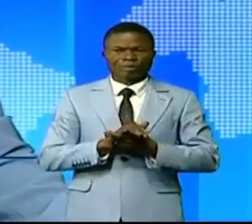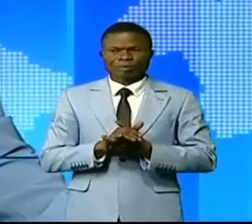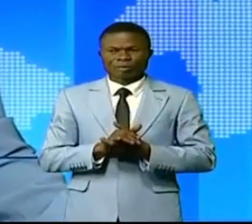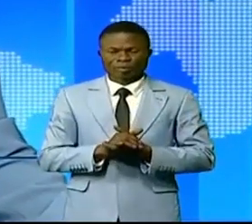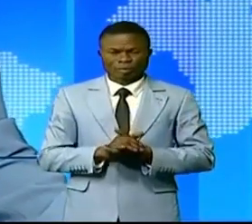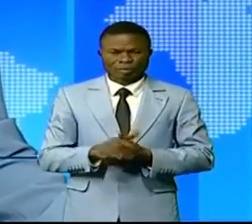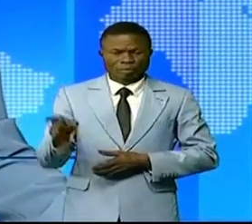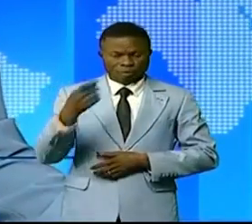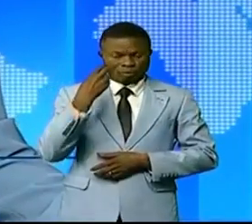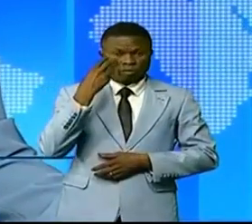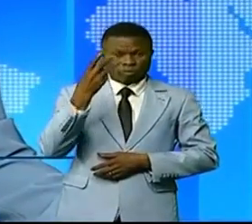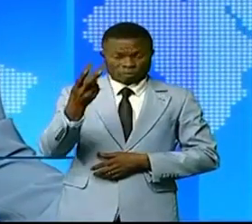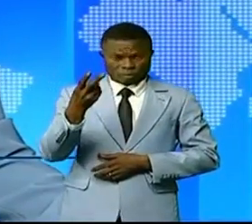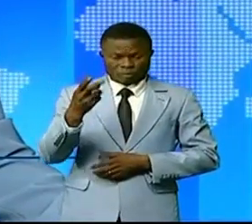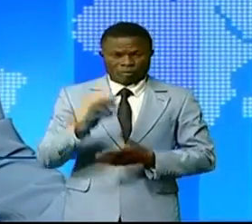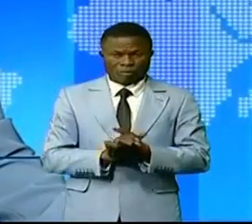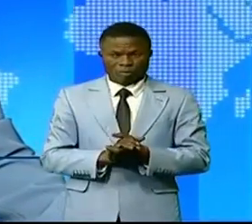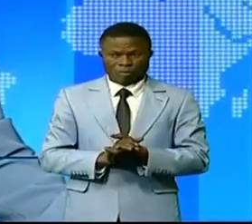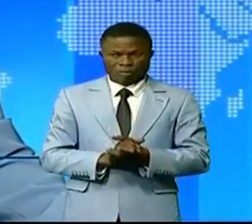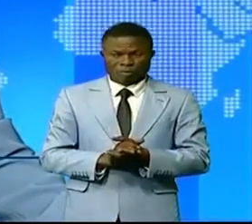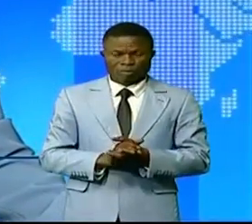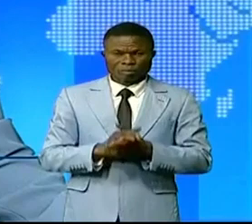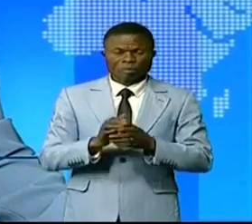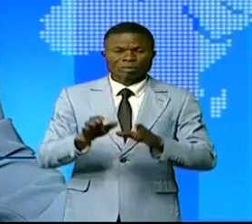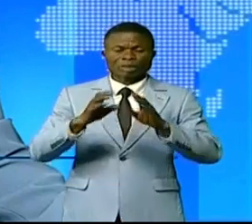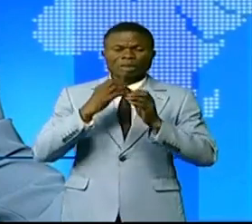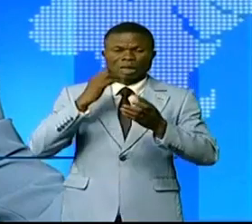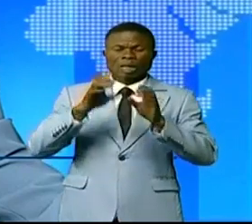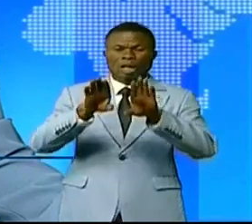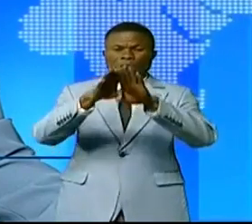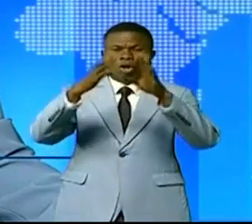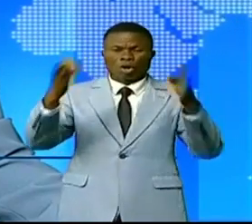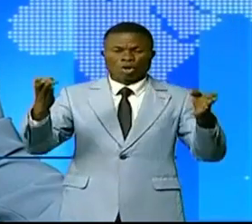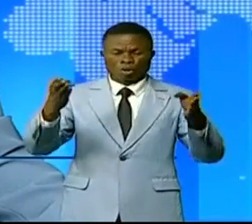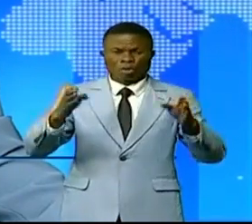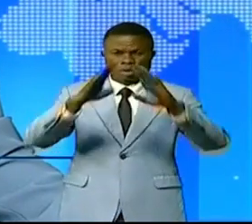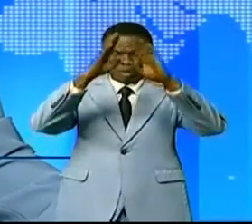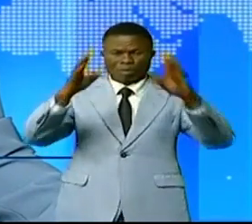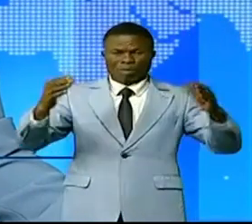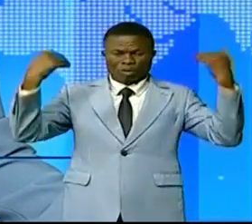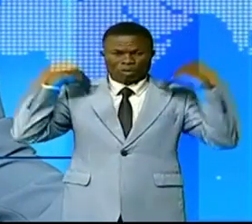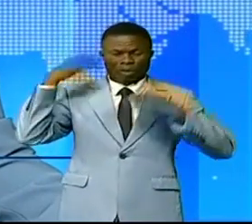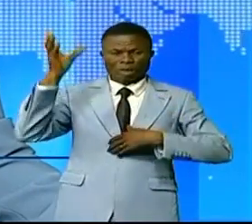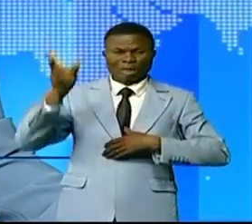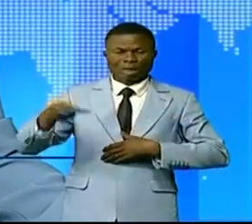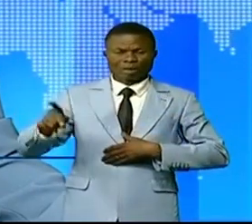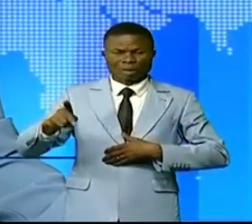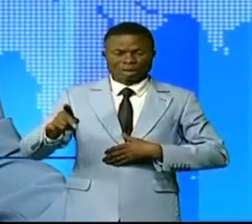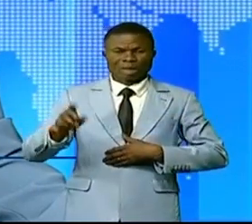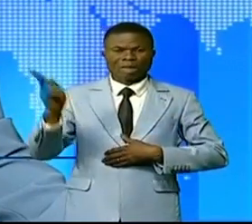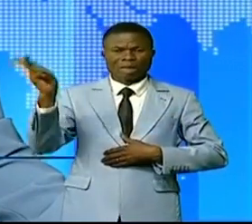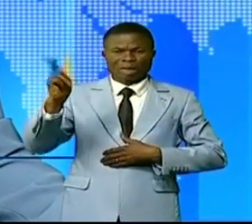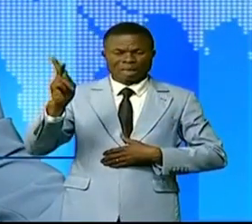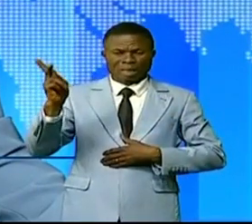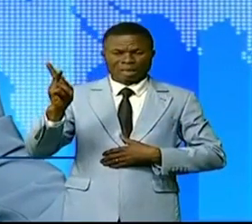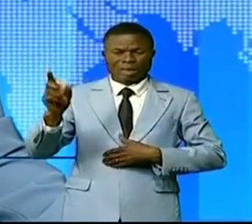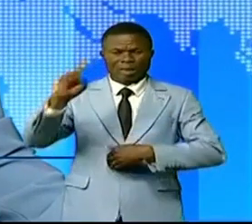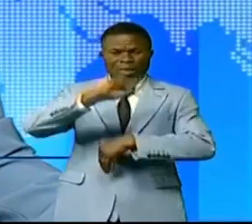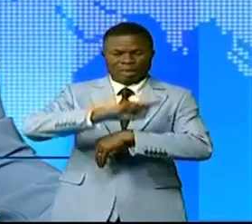Vous avez corrigé avec moi, c'était plutôt l'inauguration de la maison de chef coutumier dans la province du Kassai.